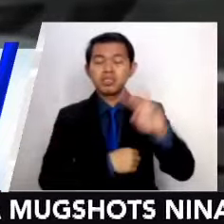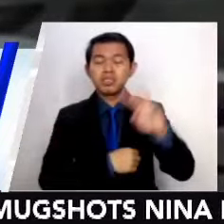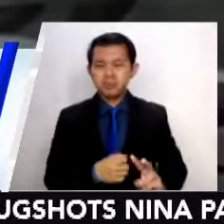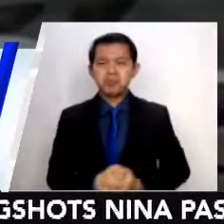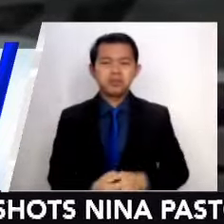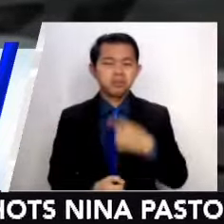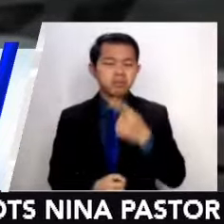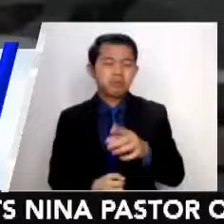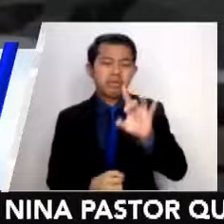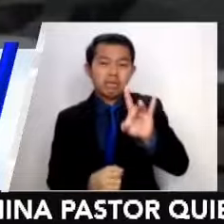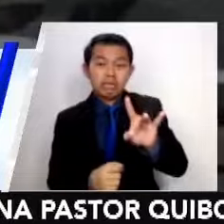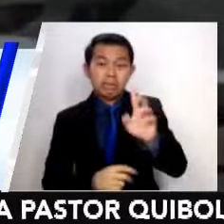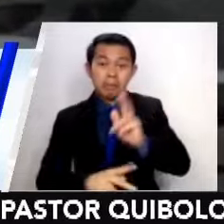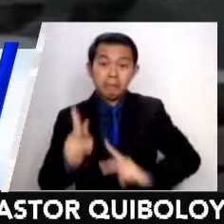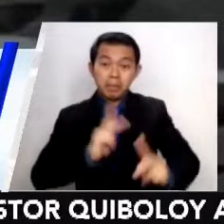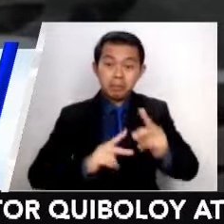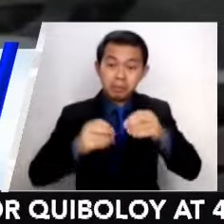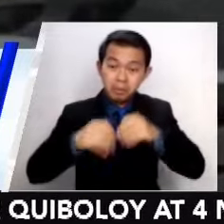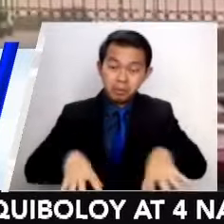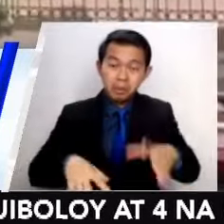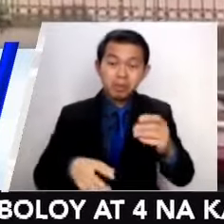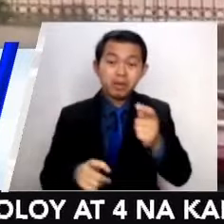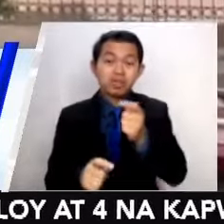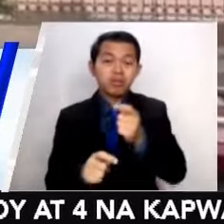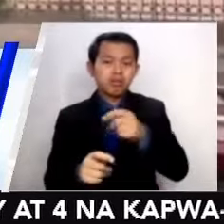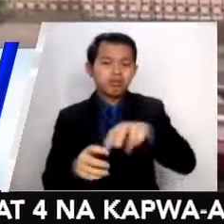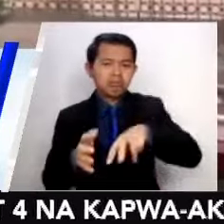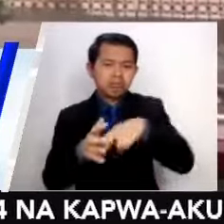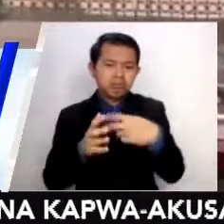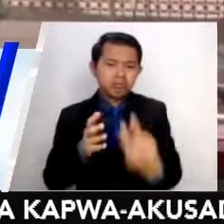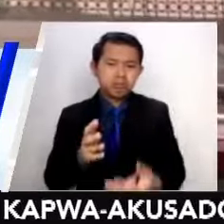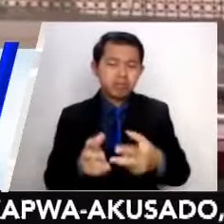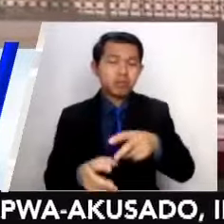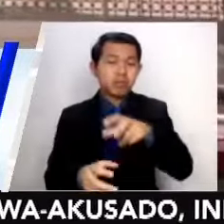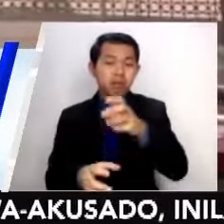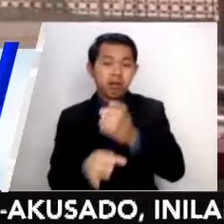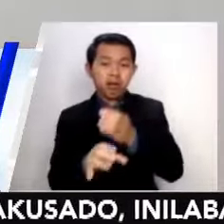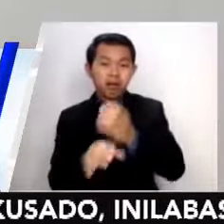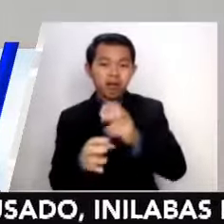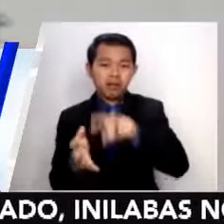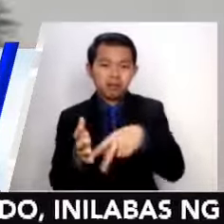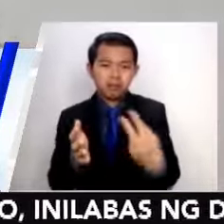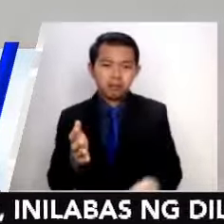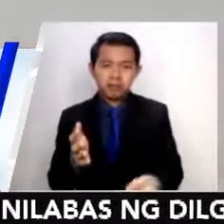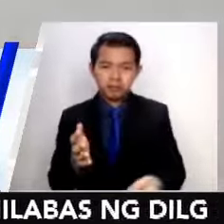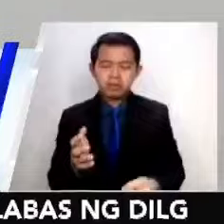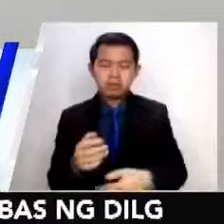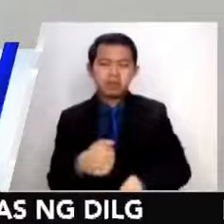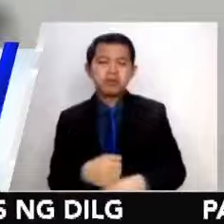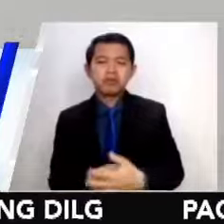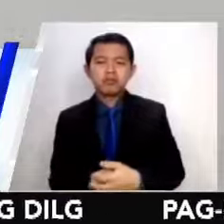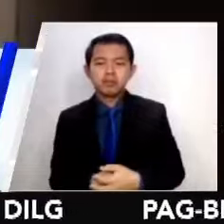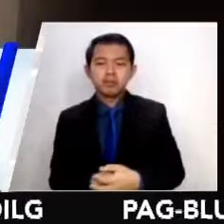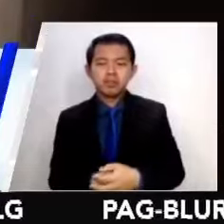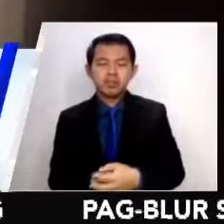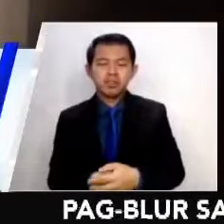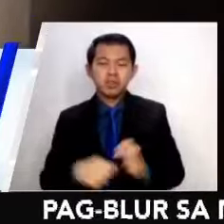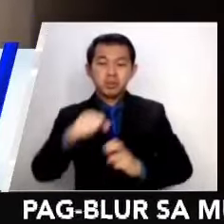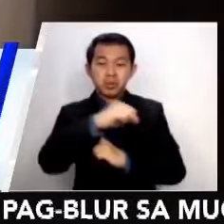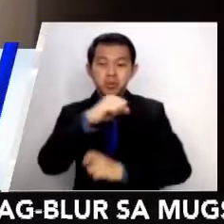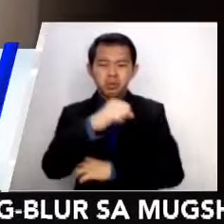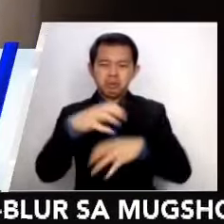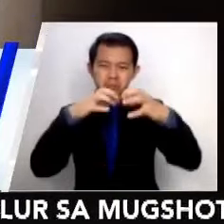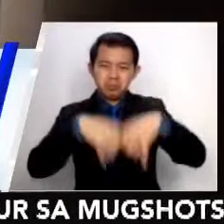matapos mahulog ang nasa 12 sasakyan. Gumuho ang 30 taong gulang na tulay sa gitna ng pananalasa